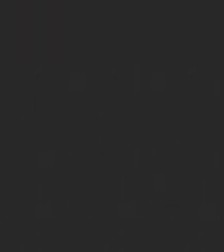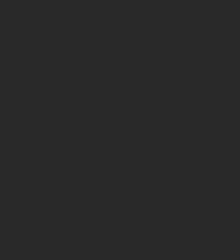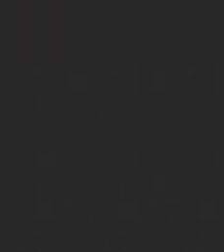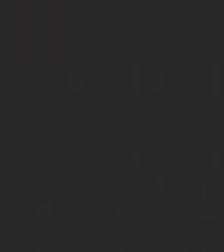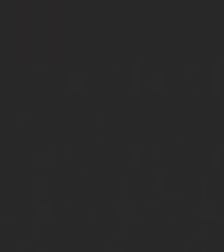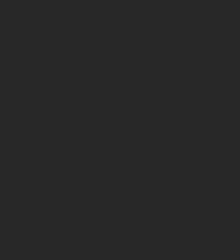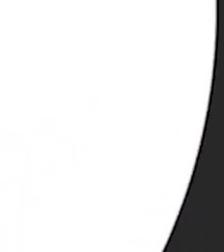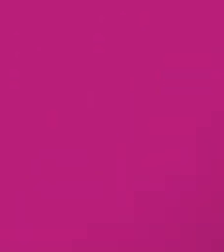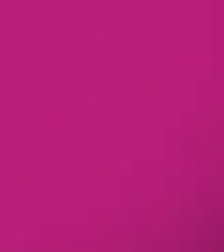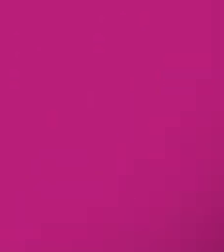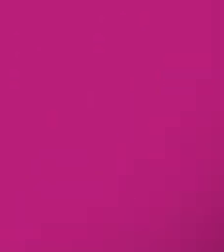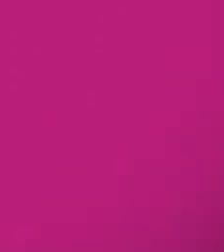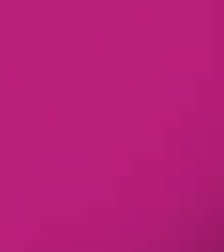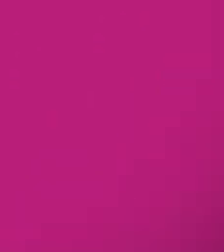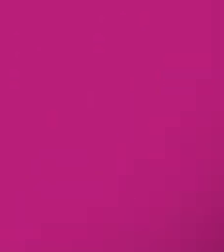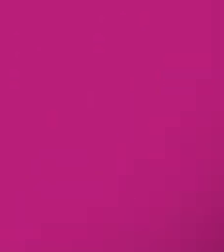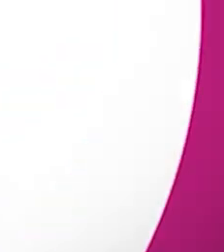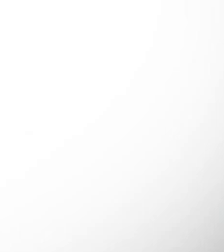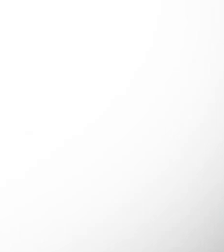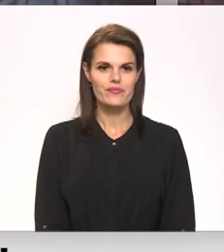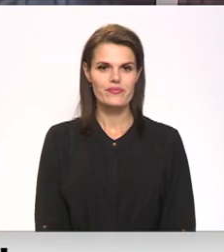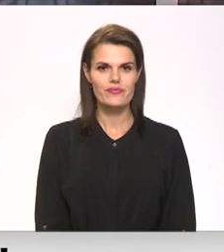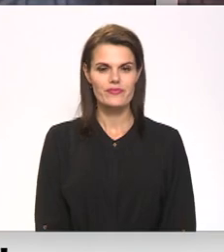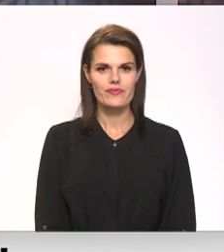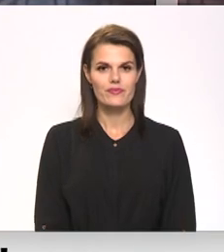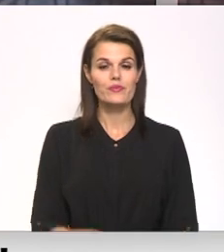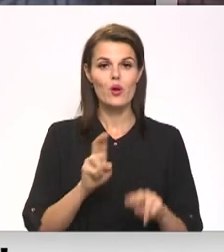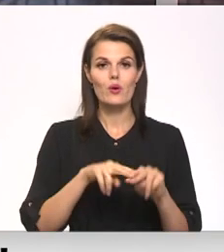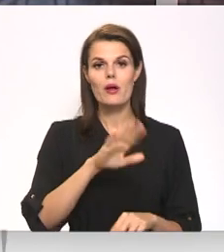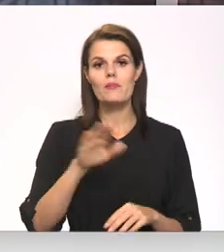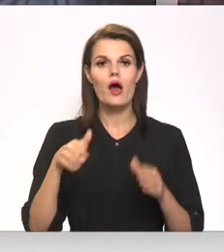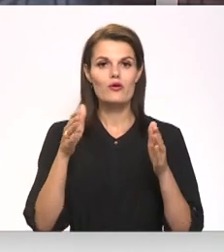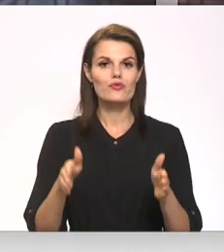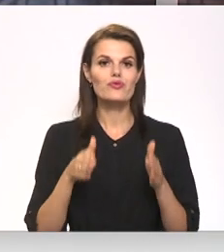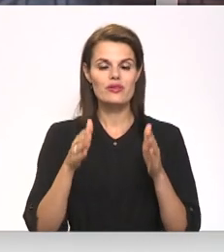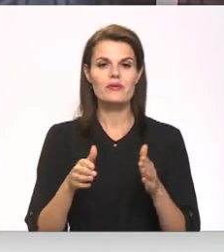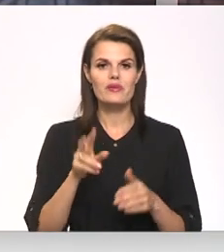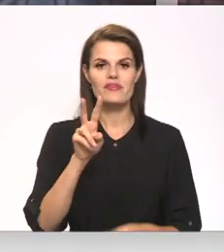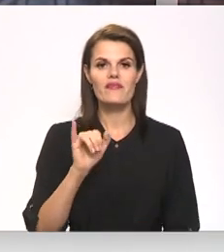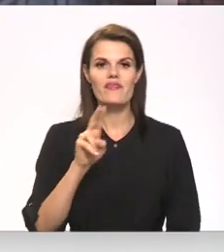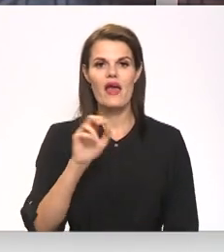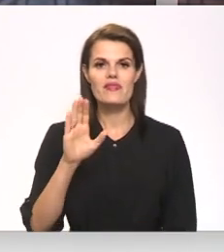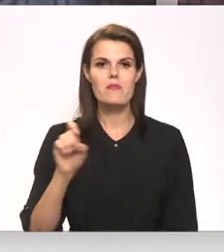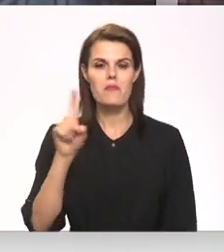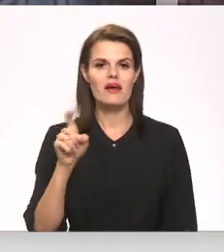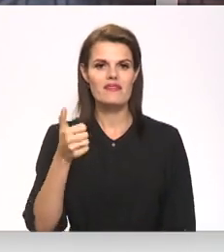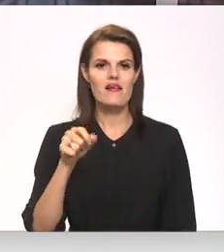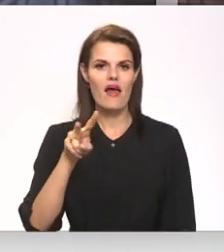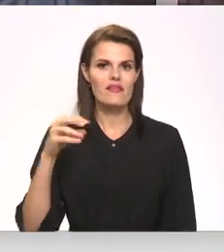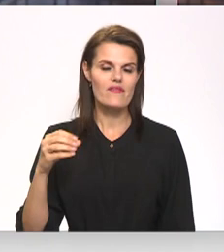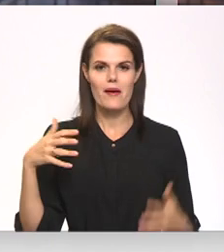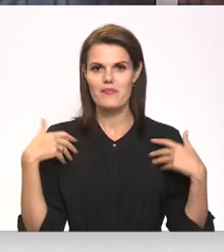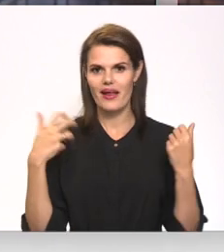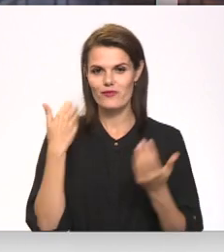Re, viss ēters ir te! Un bērnu slimnīcā vienības gatvē priecīgs notikums –